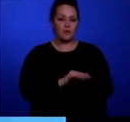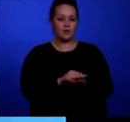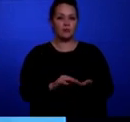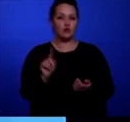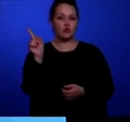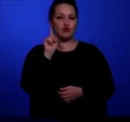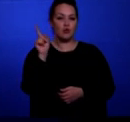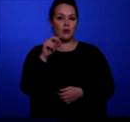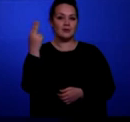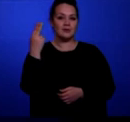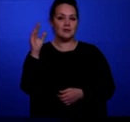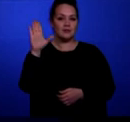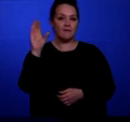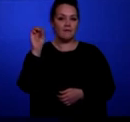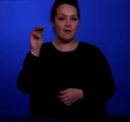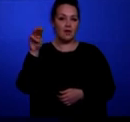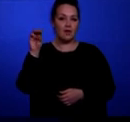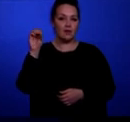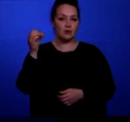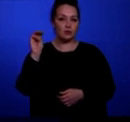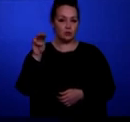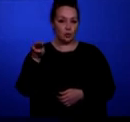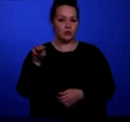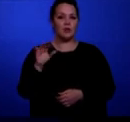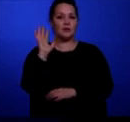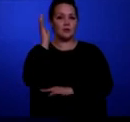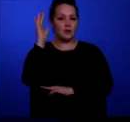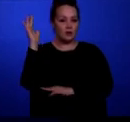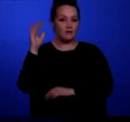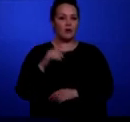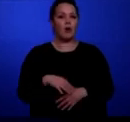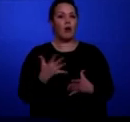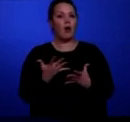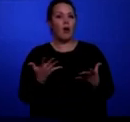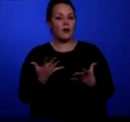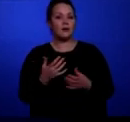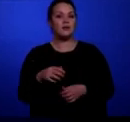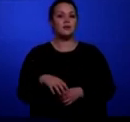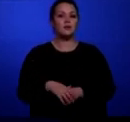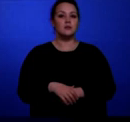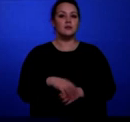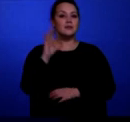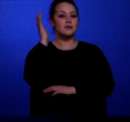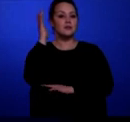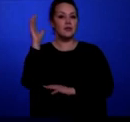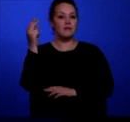Что цветет? Цветут деревья. Какие цветут деревья? Какие